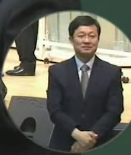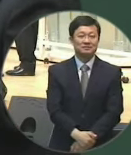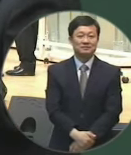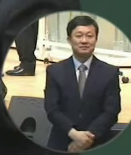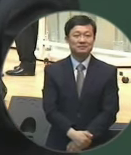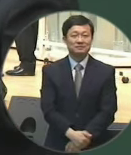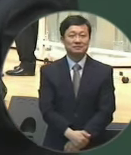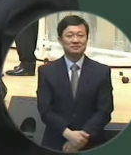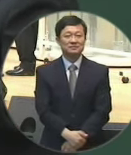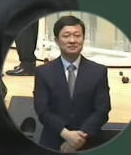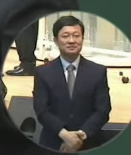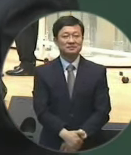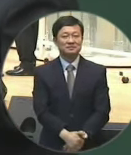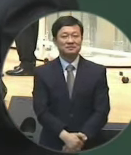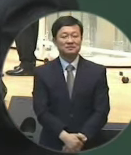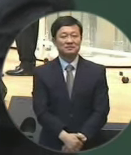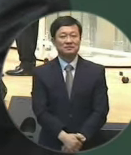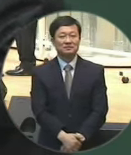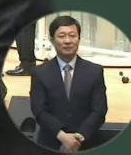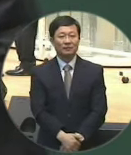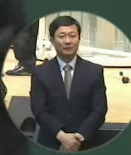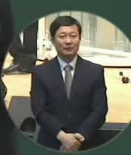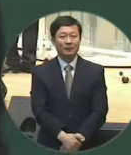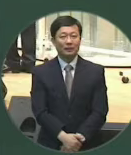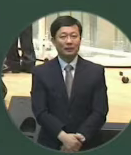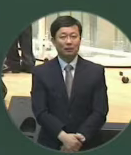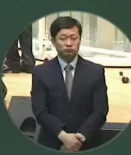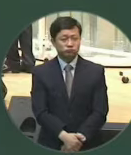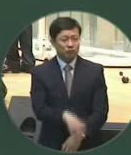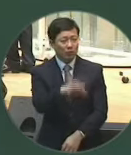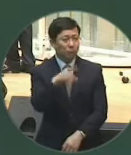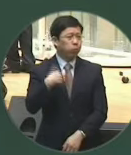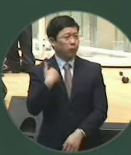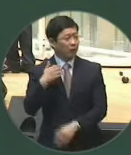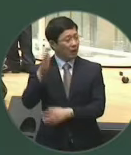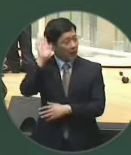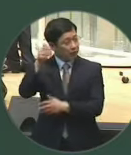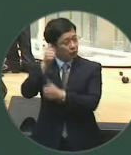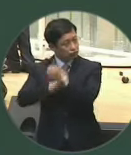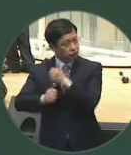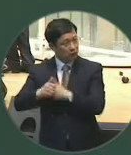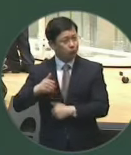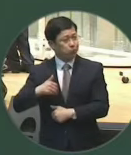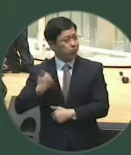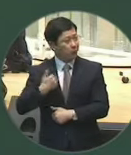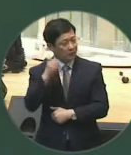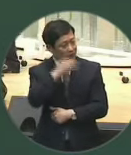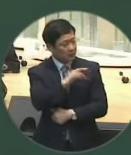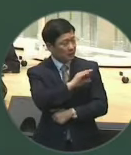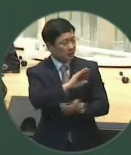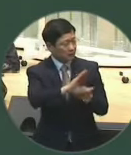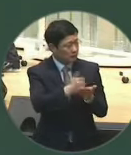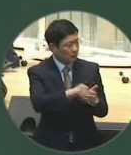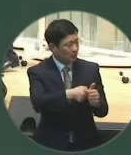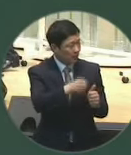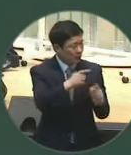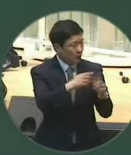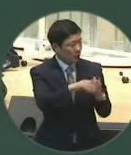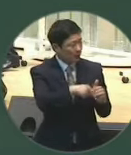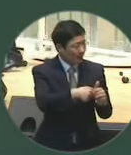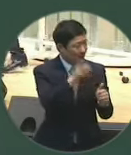disaster came upon their descendants for 2,000 years. 모르고 막았어요. But the destruction came upon them and they didn't even know. 모르고